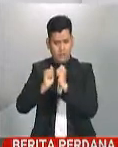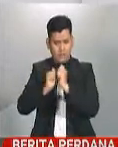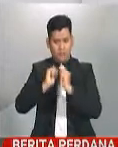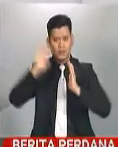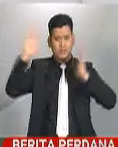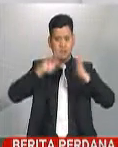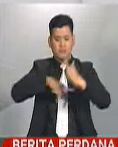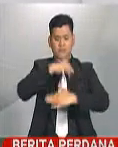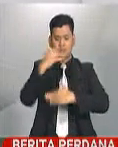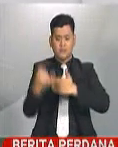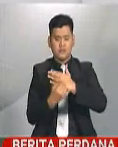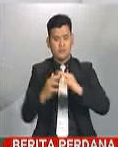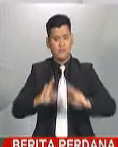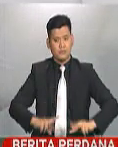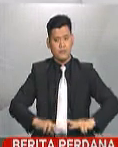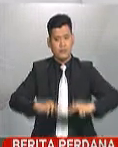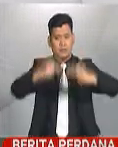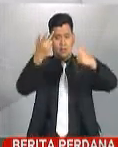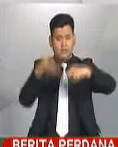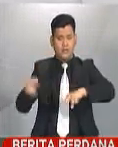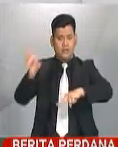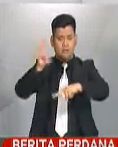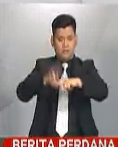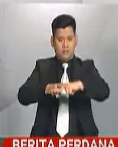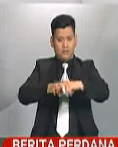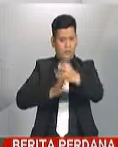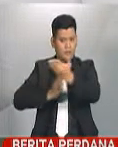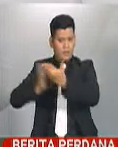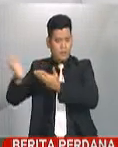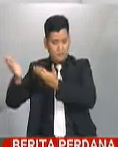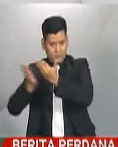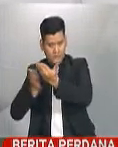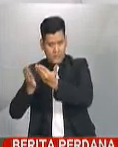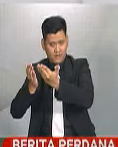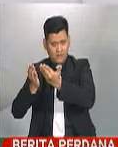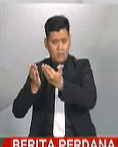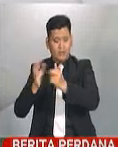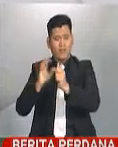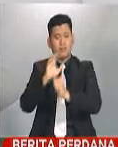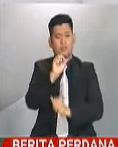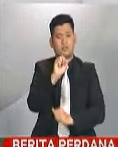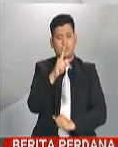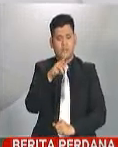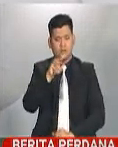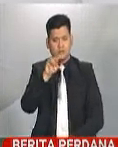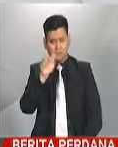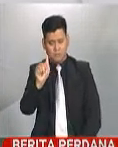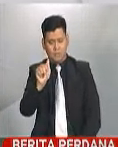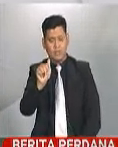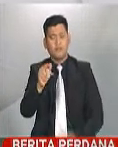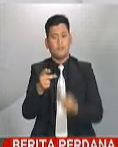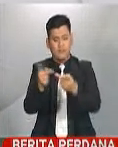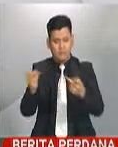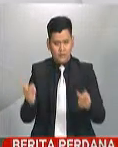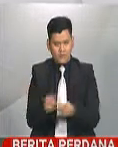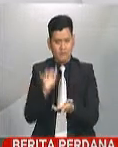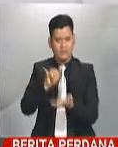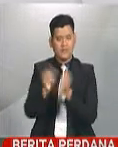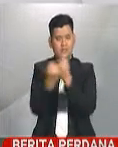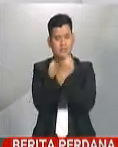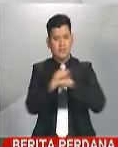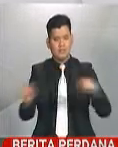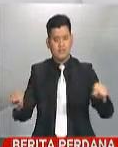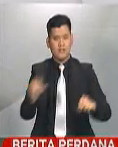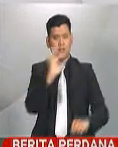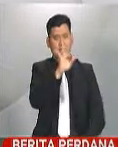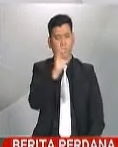Projek pembinaan dan tambah baik fasiliti serta venue Sukan Malaysia Sukma Johor siap 90%. Proses membabitkan